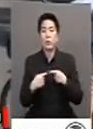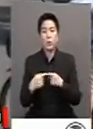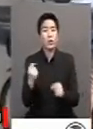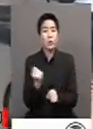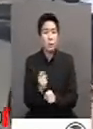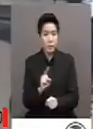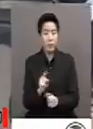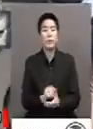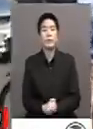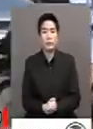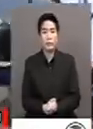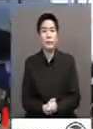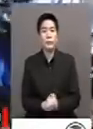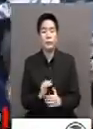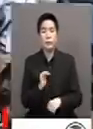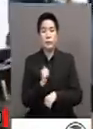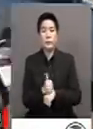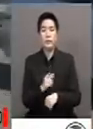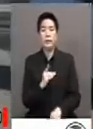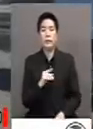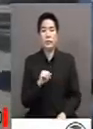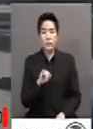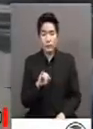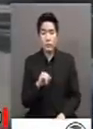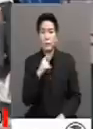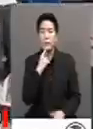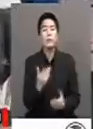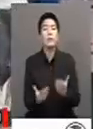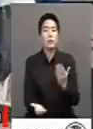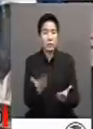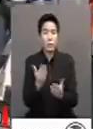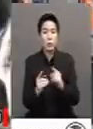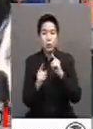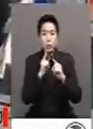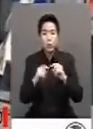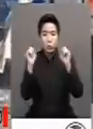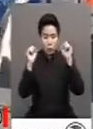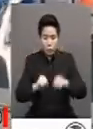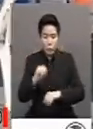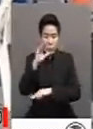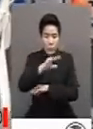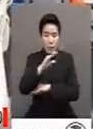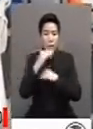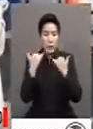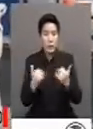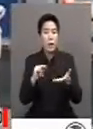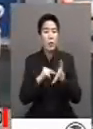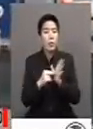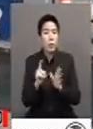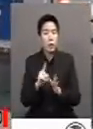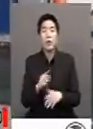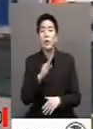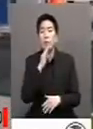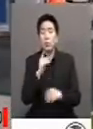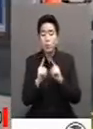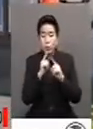คะทางอธิบดี DSI บอกว่าขึ้นอยู่กับการเจรจาต่อรองในช่วงบ่ายวันนี้ล่ะค่ะซึ่งแปลว่าหากเจร